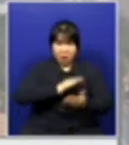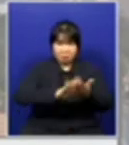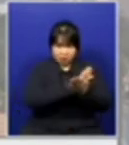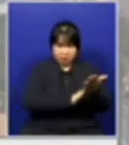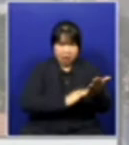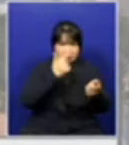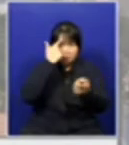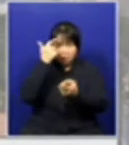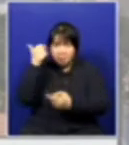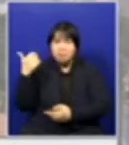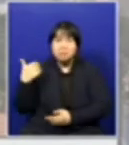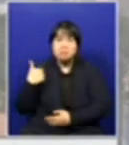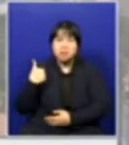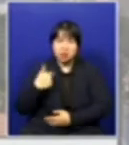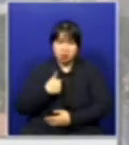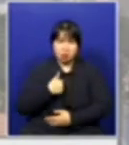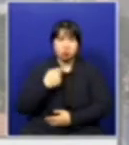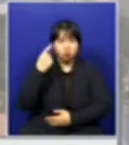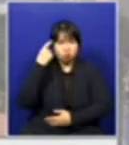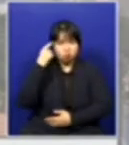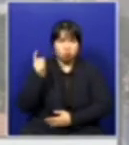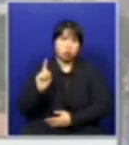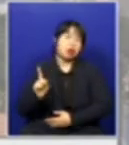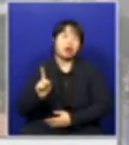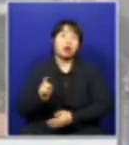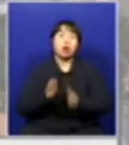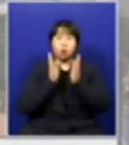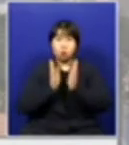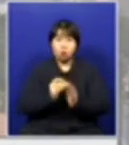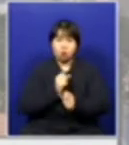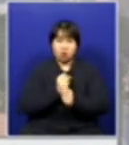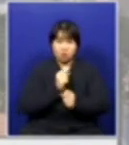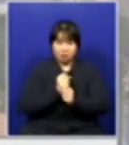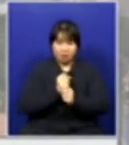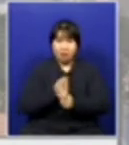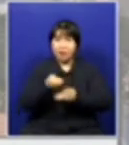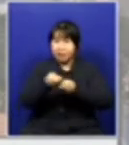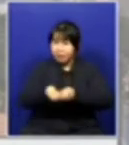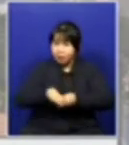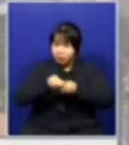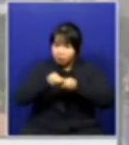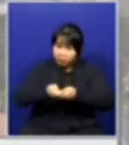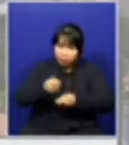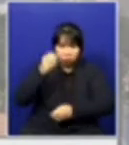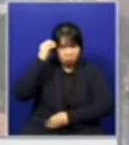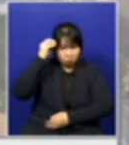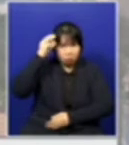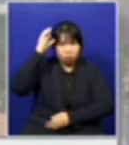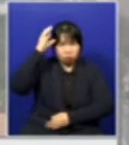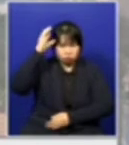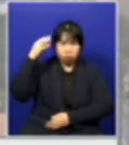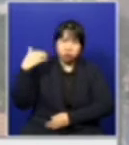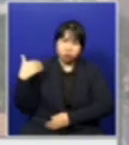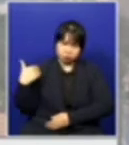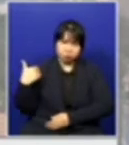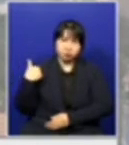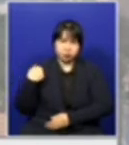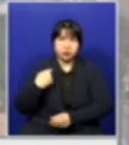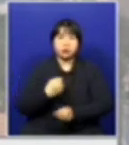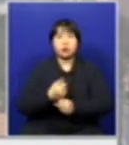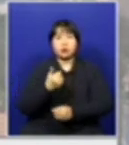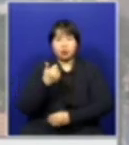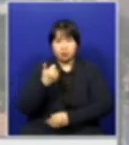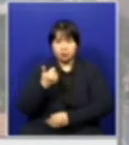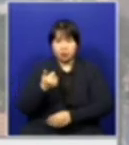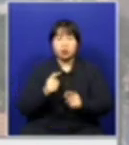เพราะดิฉันเชื่อเหลือเกินว่าบุคลากรของเรามีองค์ความรู้ในเรื่องนี้เป็นอย่างดีเพีย